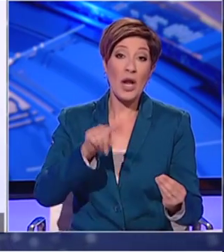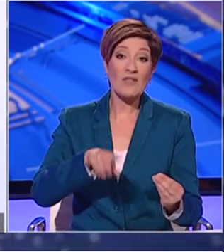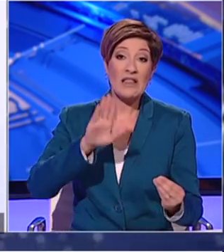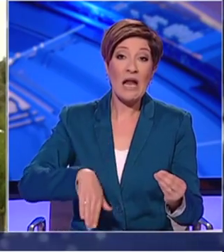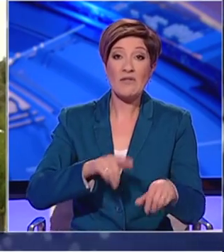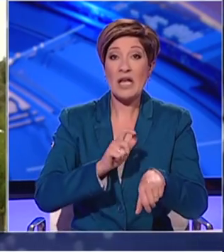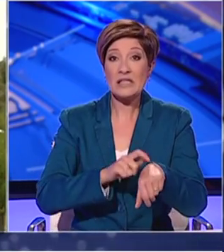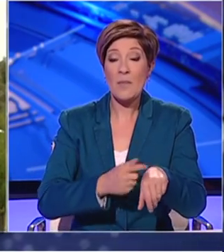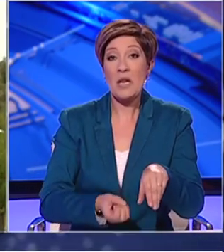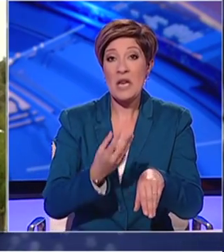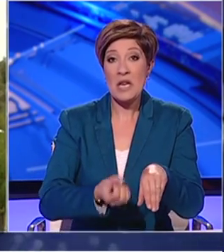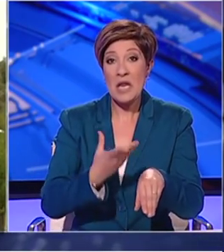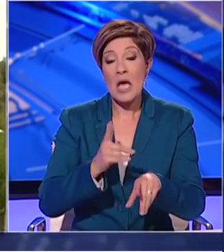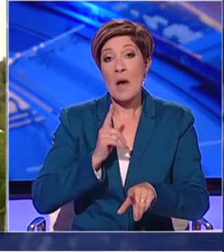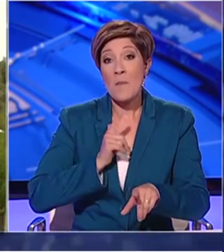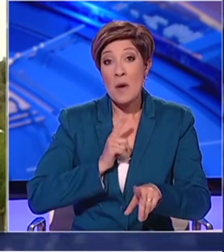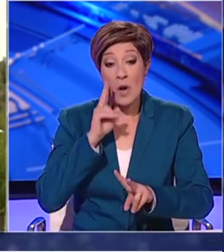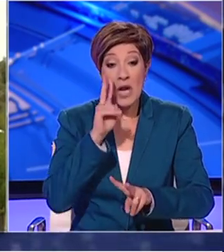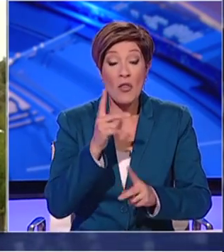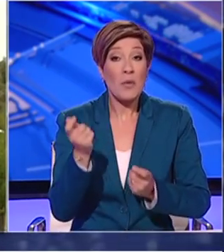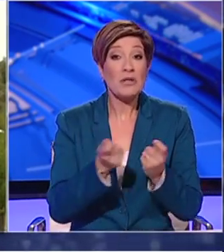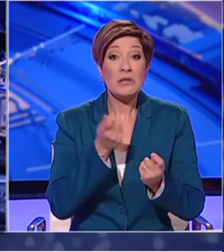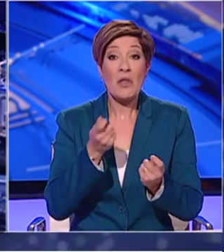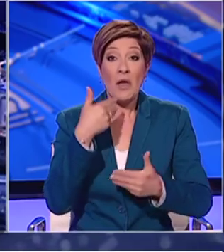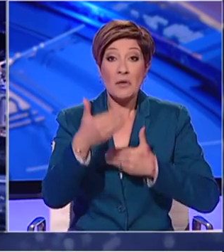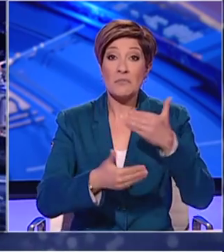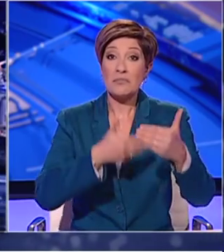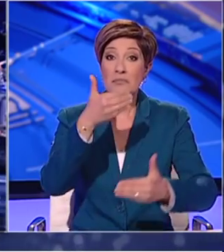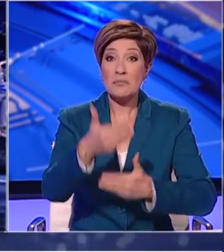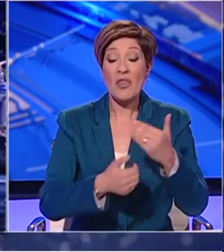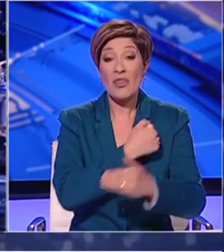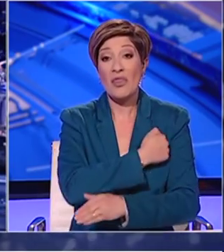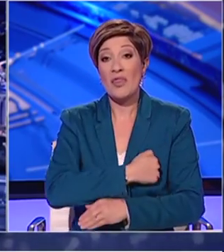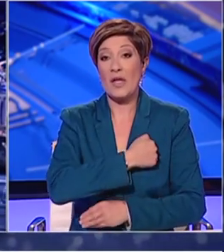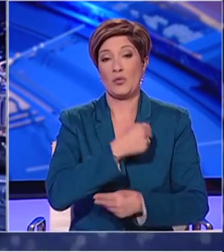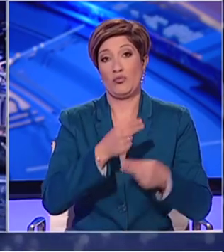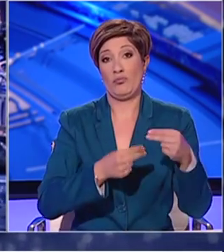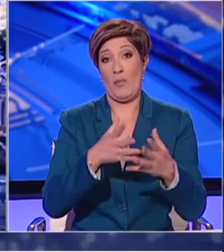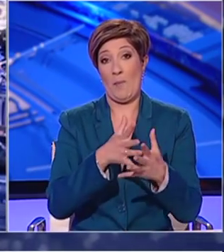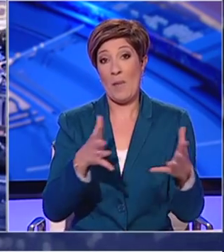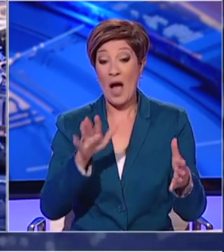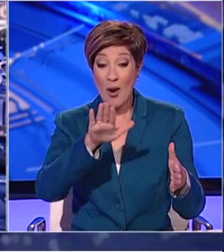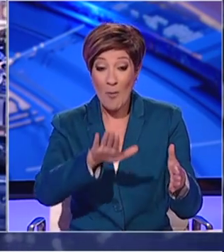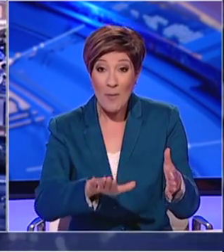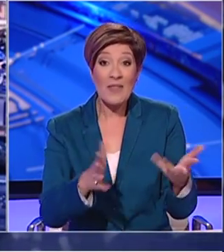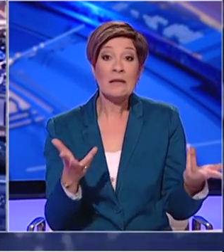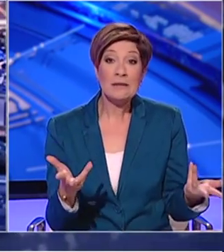κουβάρι φαίνεται να ξετυλίγεται σιγά-σιγά. Οι διαστάσεις είναι ακόμη πιο τραγικές από όσο τις φανταζόμασταν.